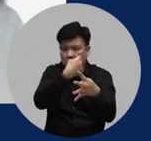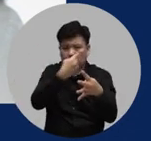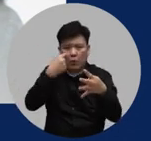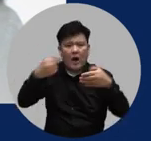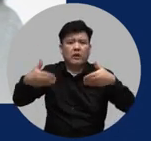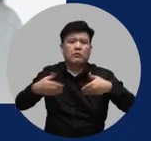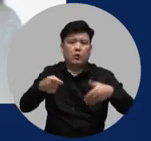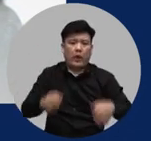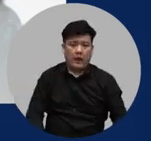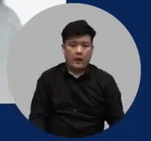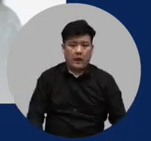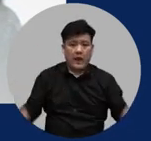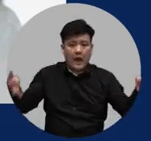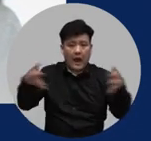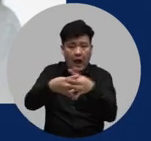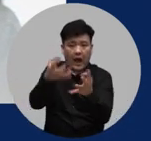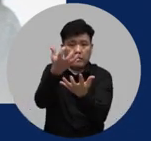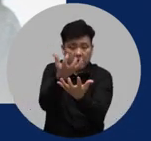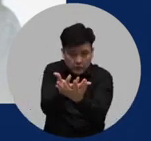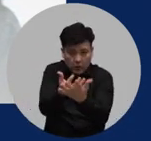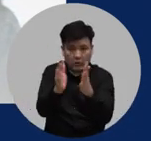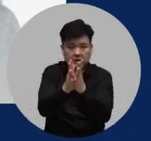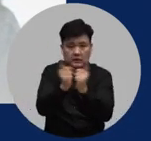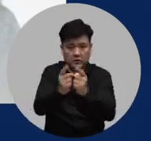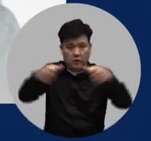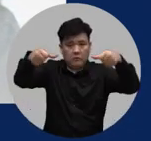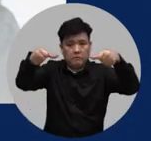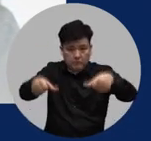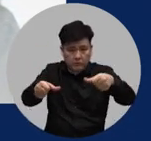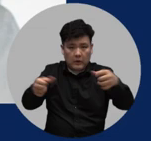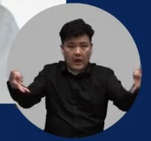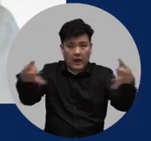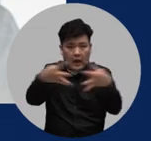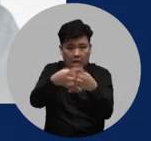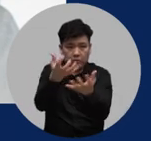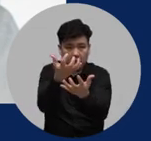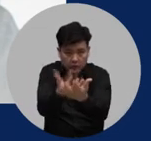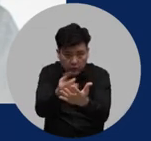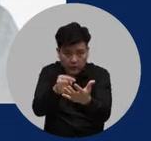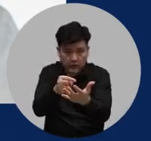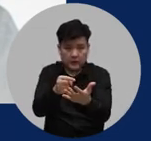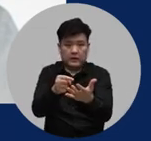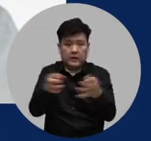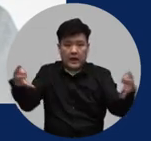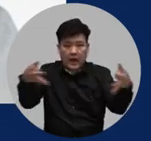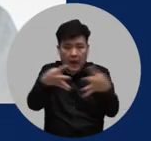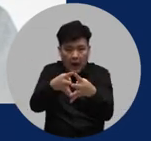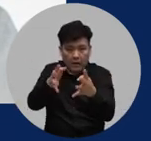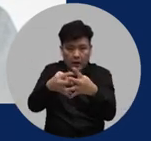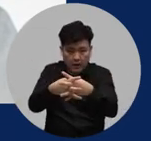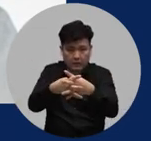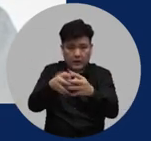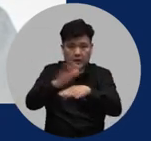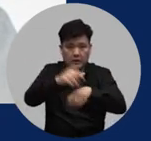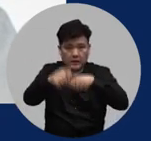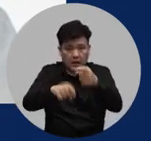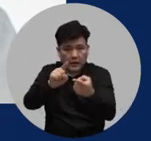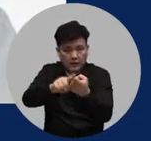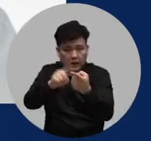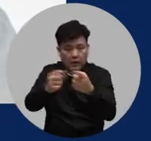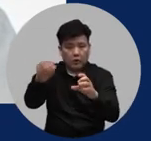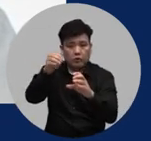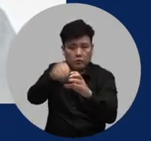합니다. 합의서는 서면으로 작성하며 합의서에는 합의사항 이행에 대한 사항도 포함하여